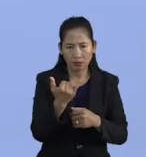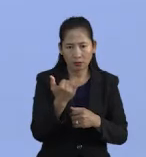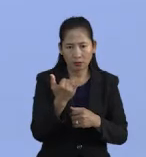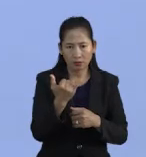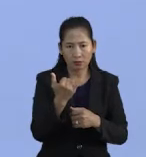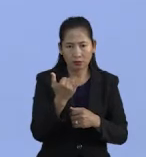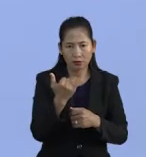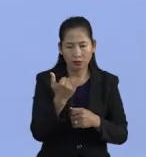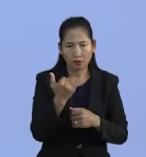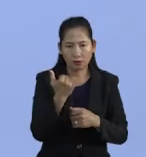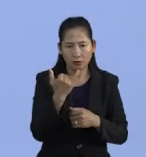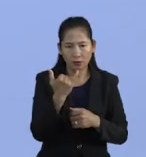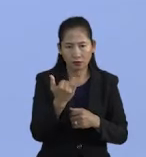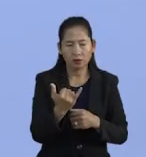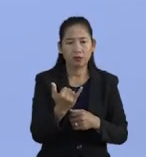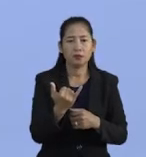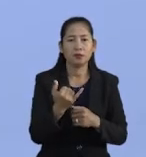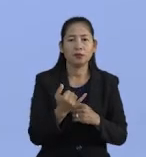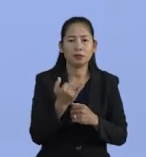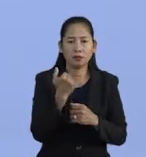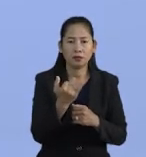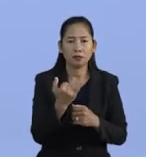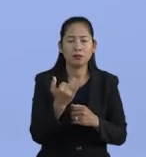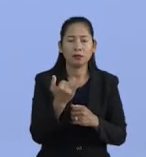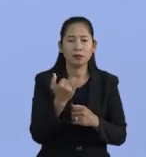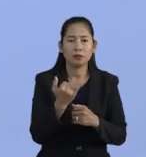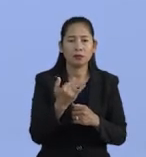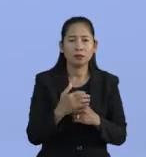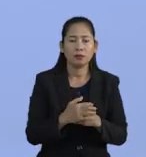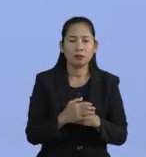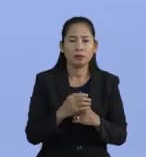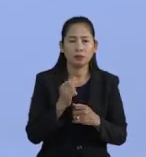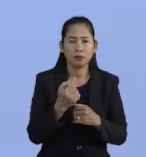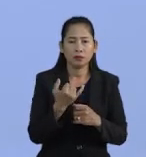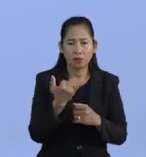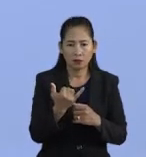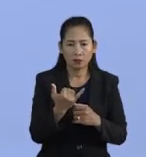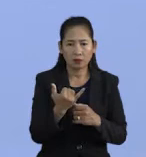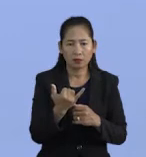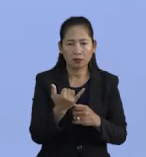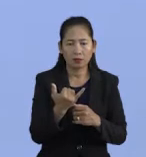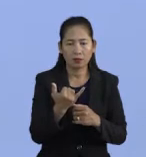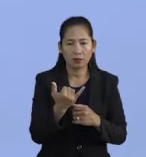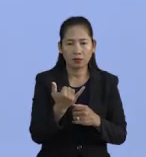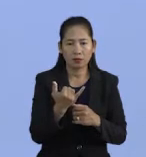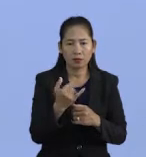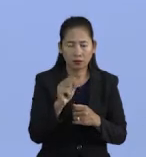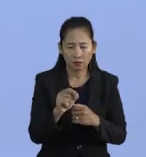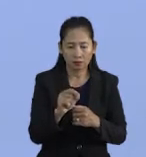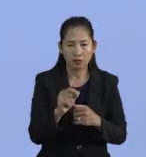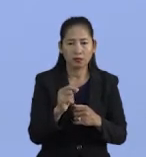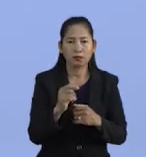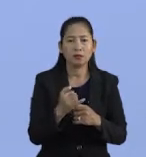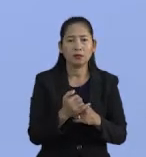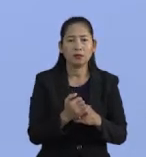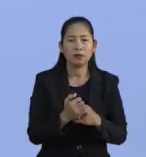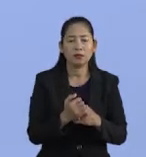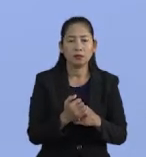má có cứ miên lệ phám phám mùi nó có nế và dương rộp trên pin chùm này tự sắp hiện mà